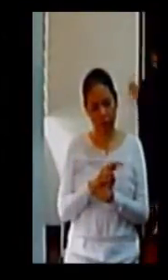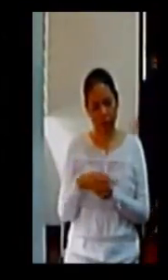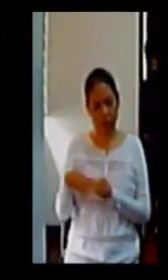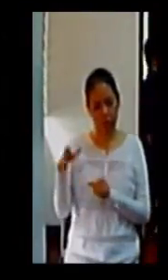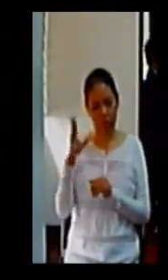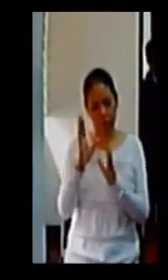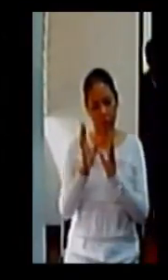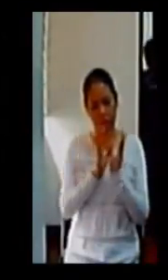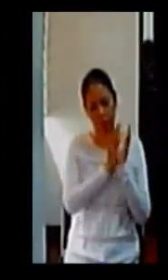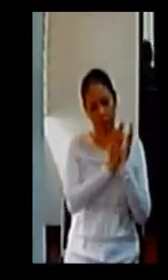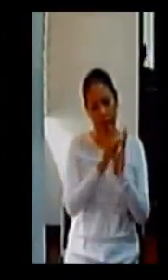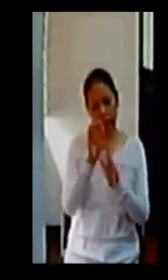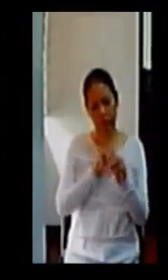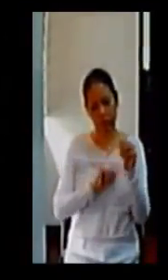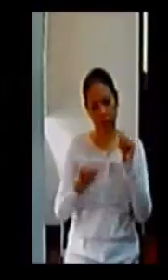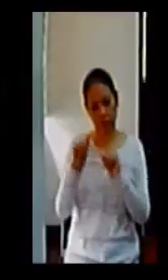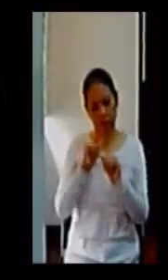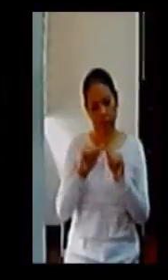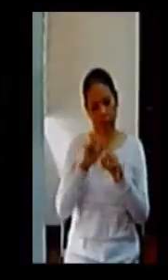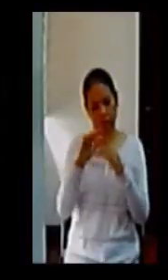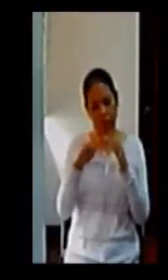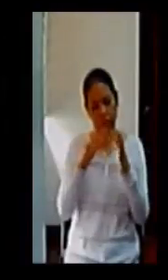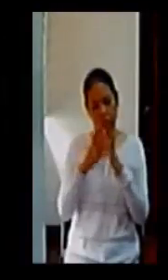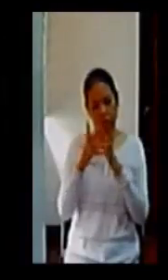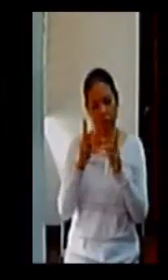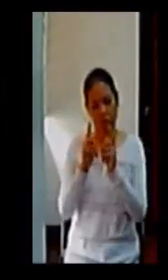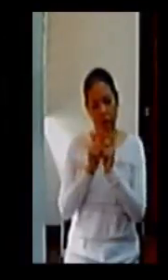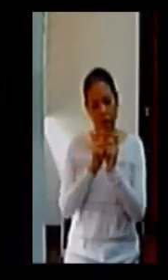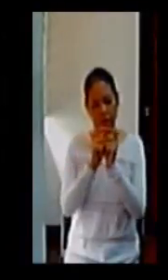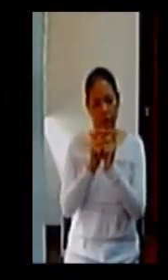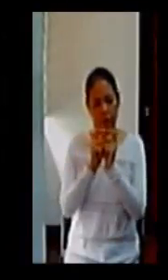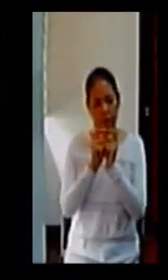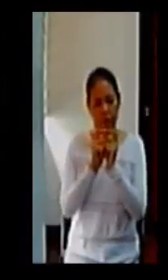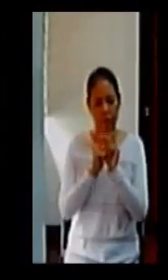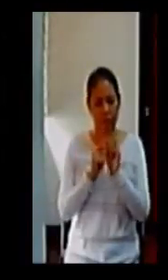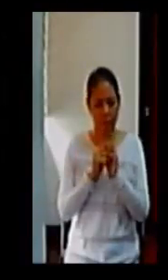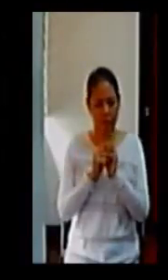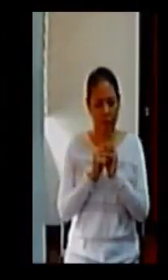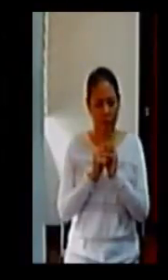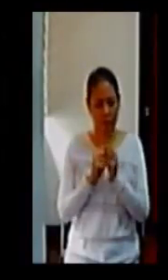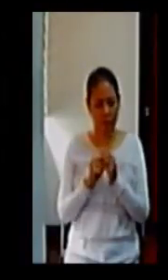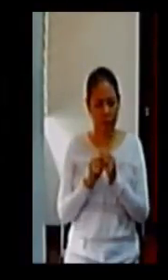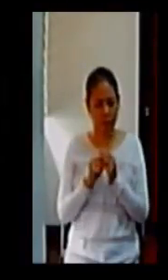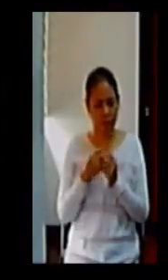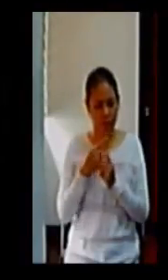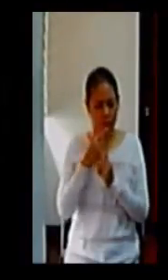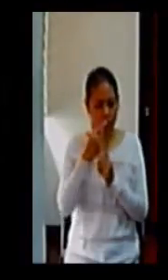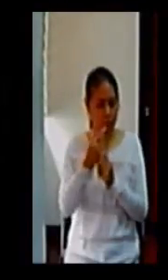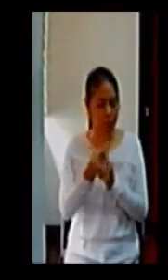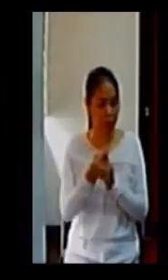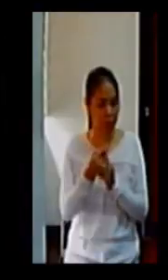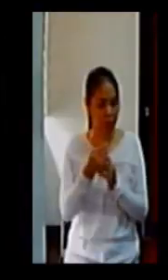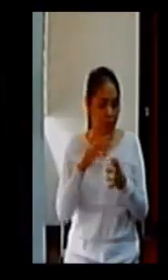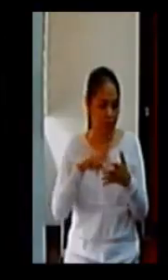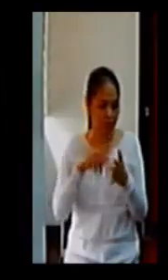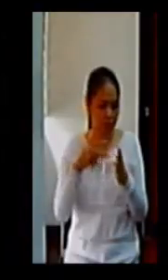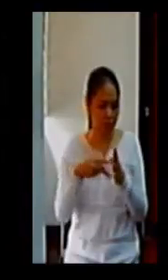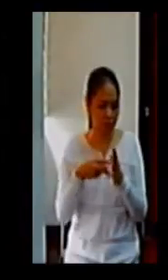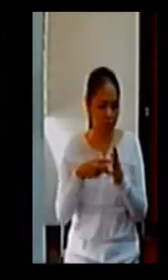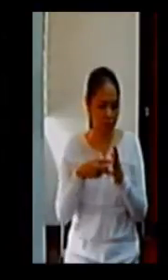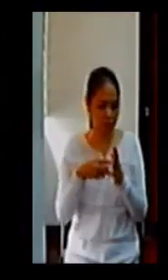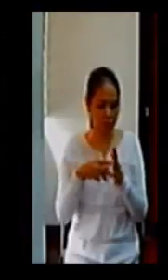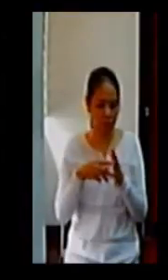activity. Lahat magsama para mag-ani, ganun. Di ibig sabihin noon, pamilya ang may-ari ng mga plots of land,